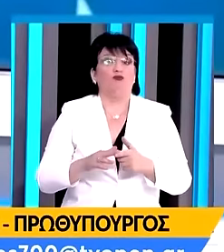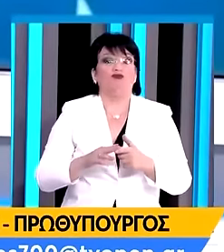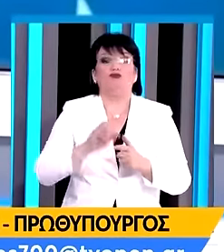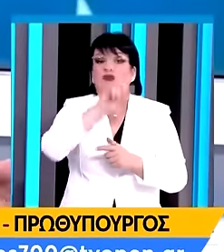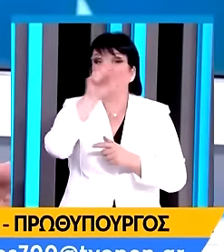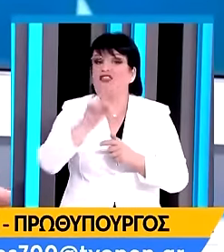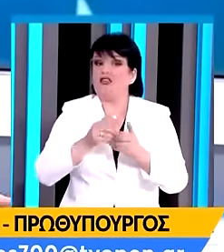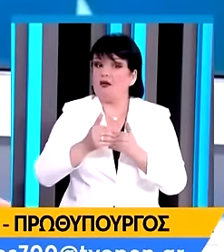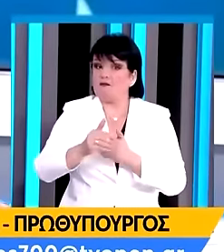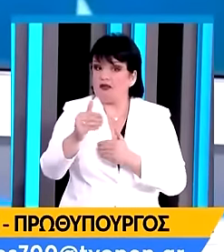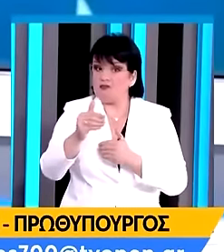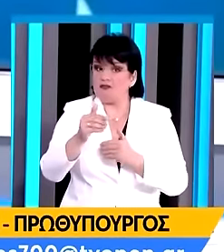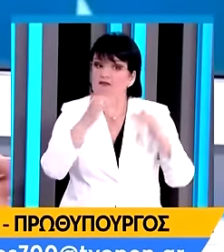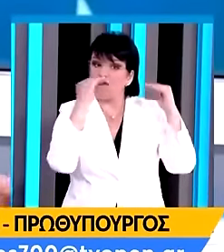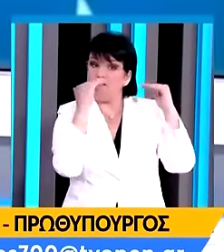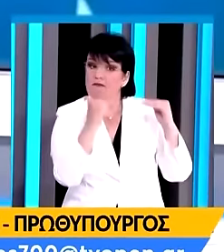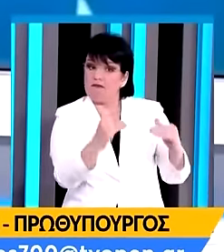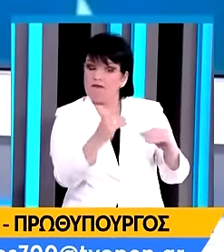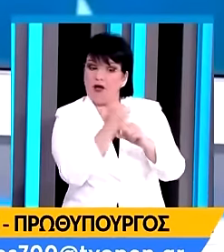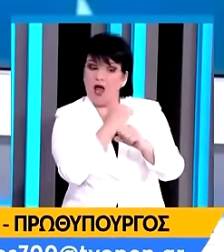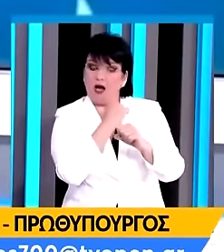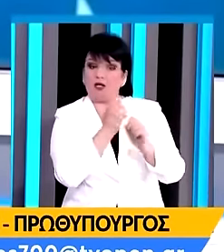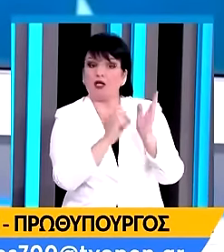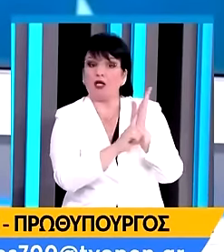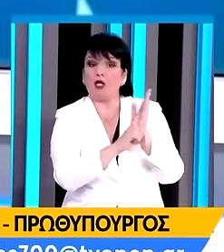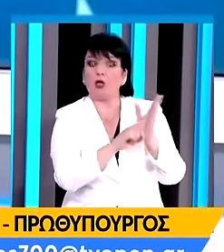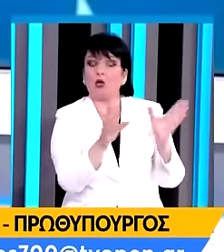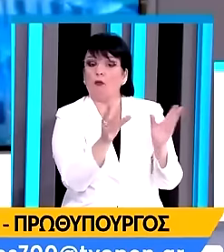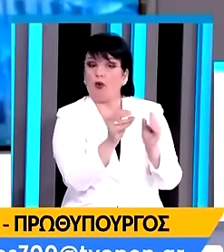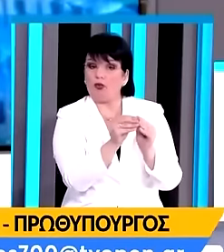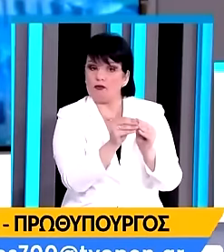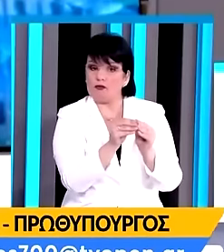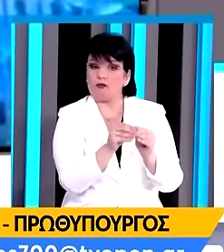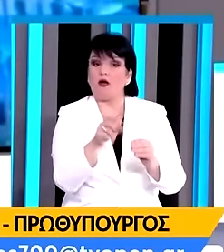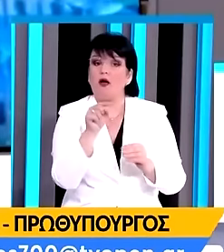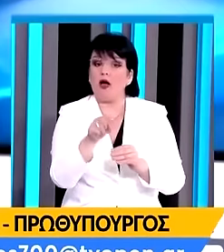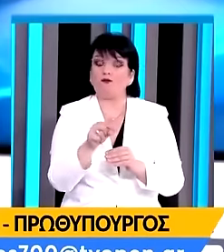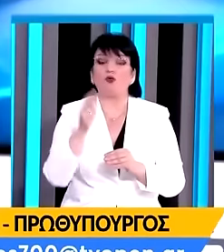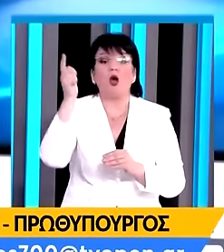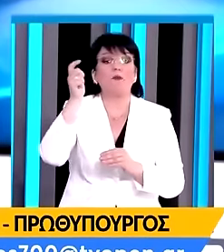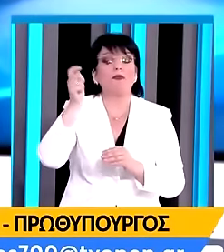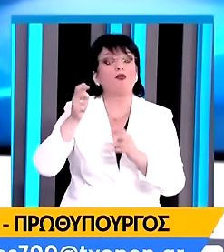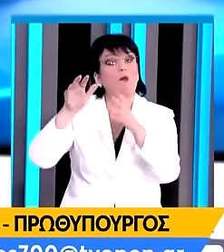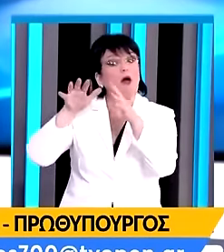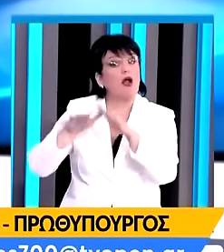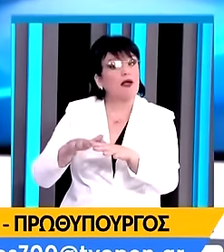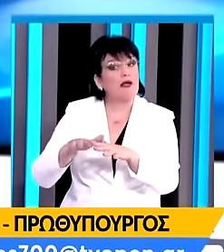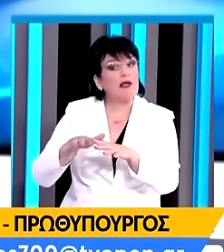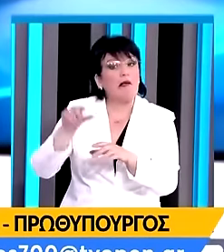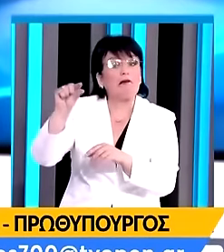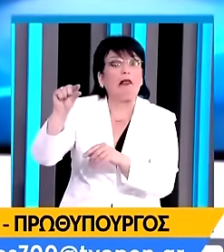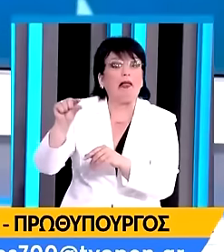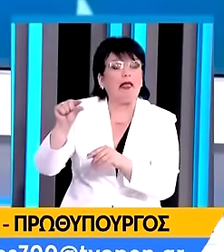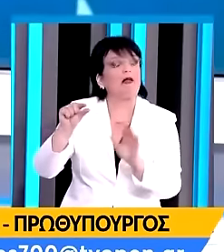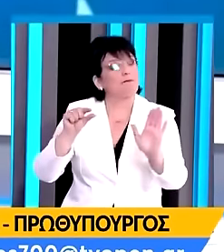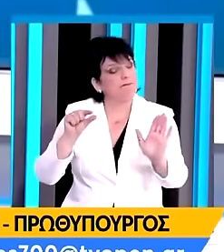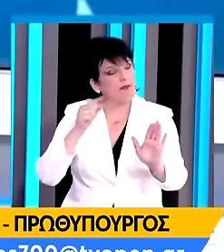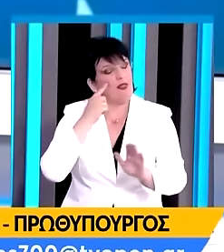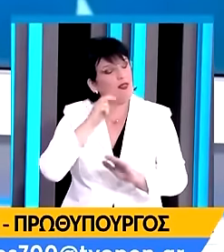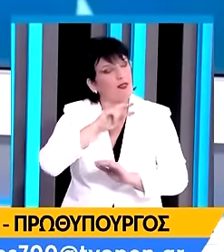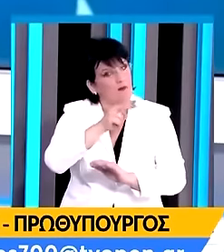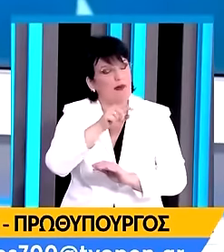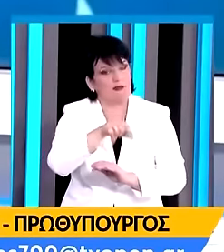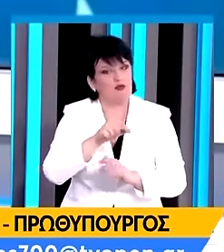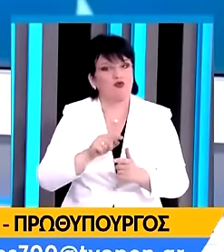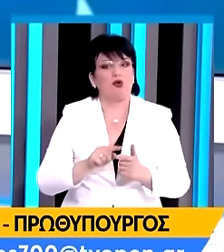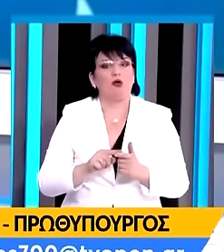διαβίωσης, τήρησης της εργατικής νομοθεσίας. Επίδομα ανεργίας που λένε ότι είναι λίγο. Θα έρθω στο